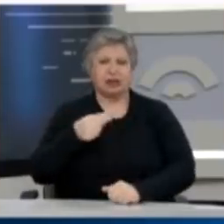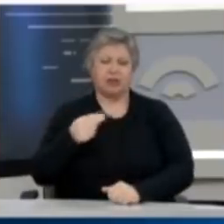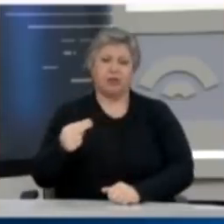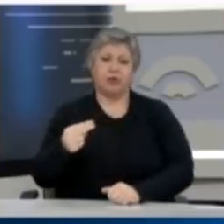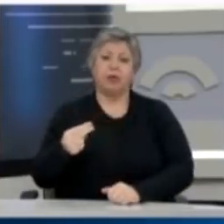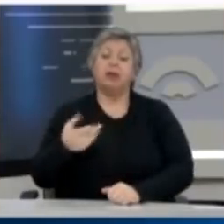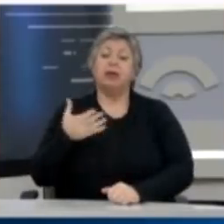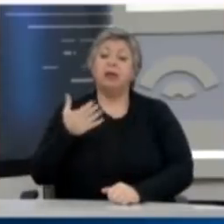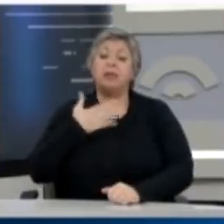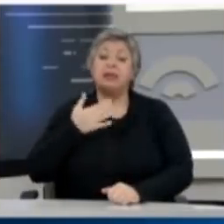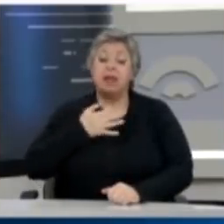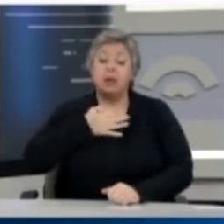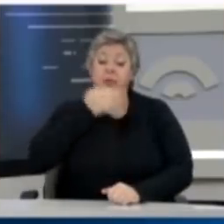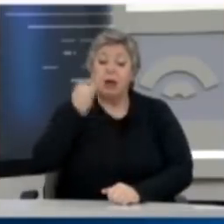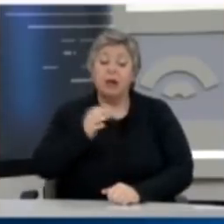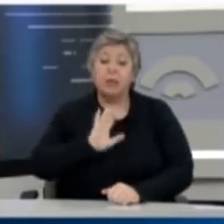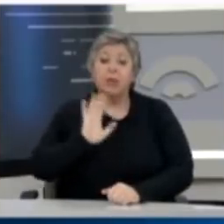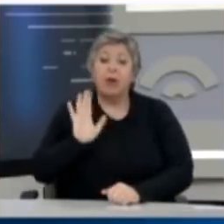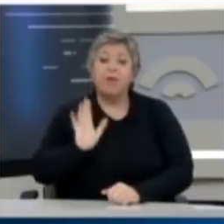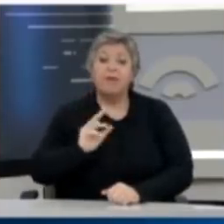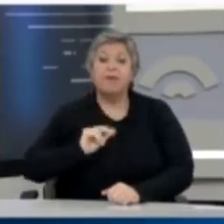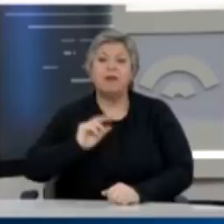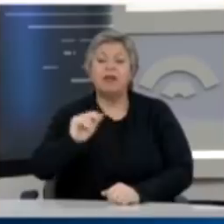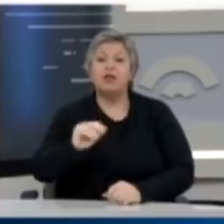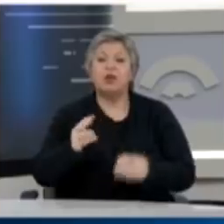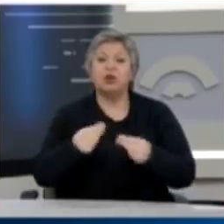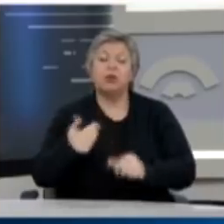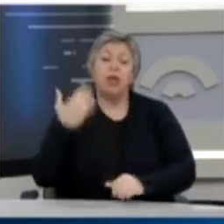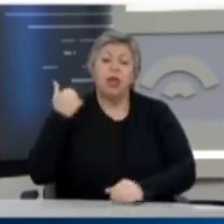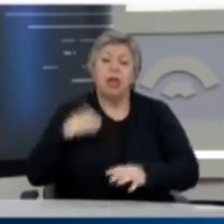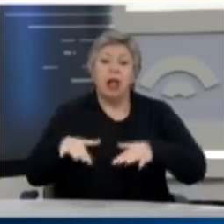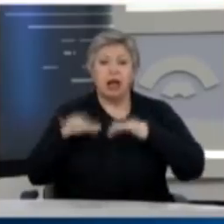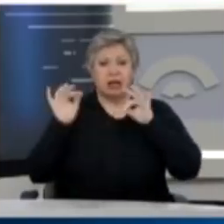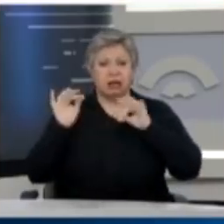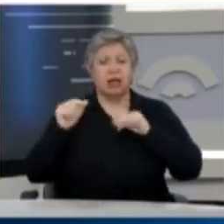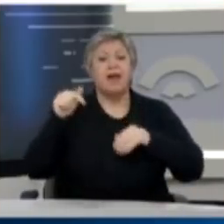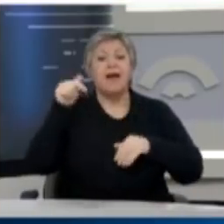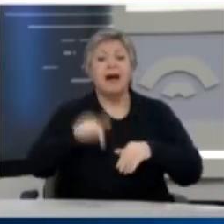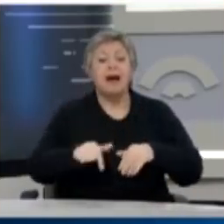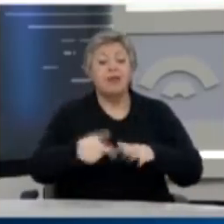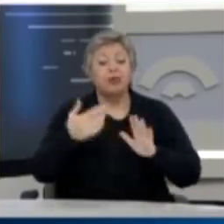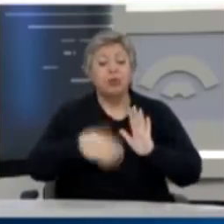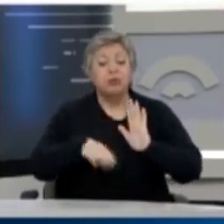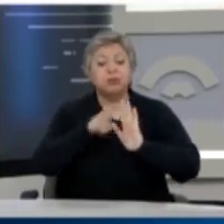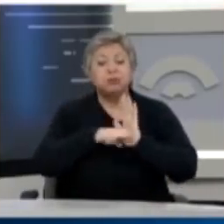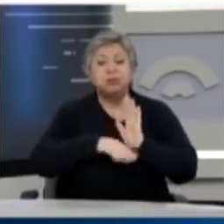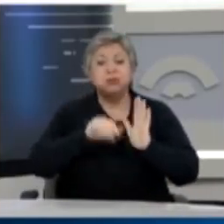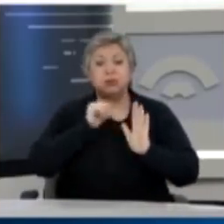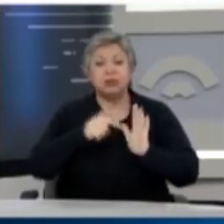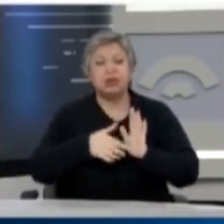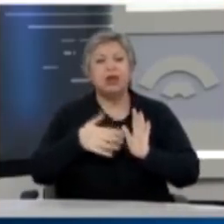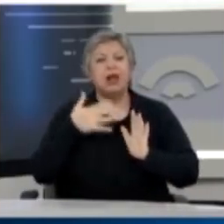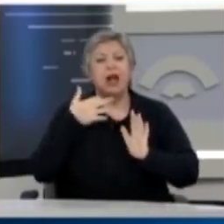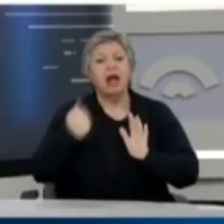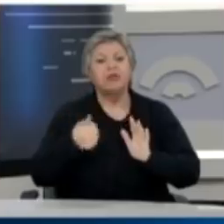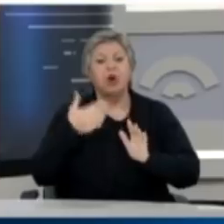επαναβεβαιώσουμε αυτό που από την πρώτη στιγμή είπαμε, ότι η συγκεκριμένη συνταγματική αναθεώρηση υπηρετεί δύο